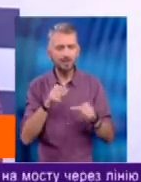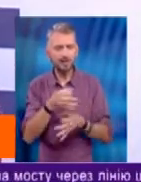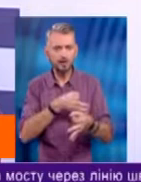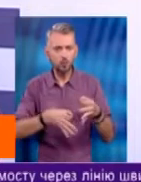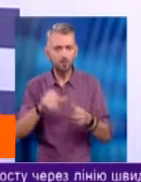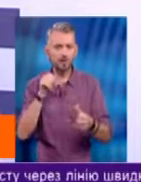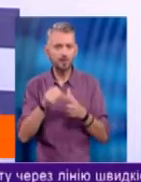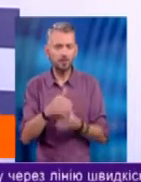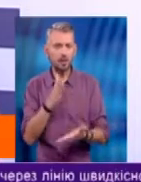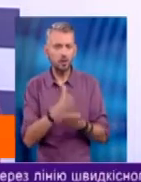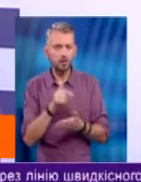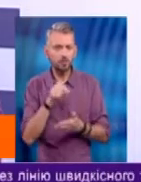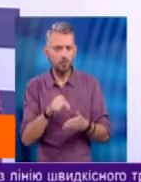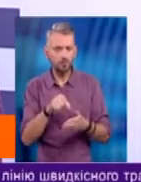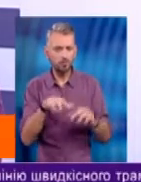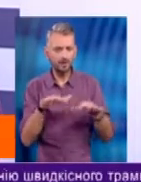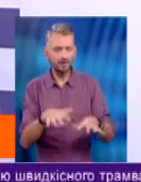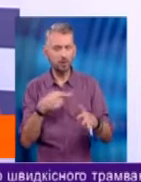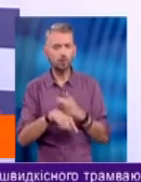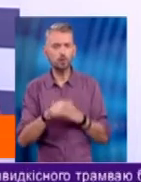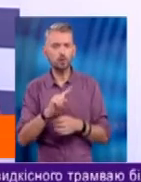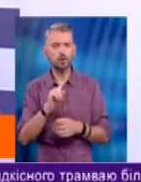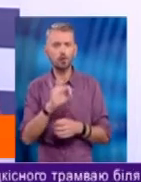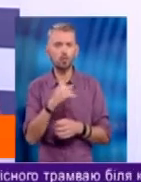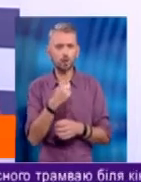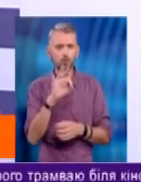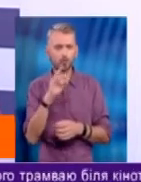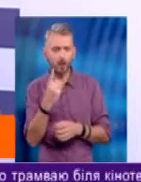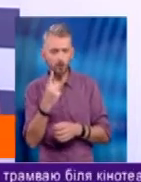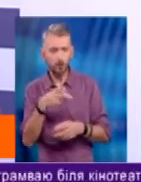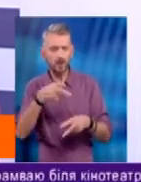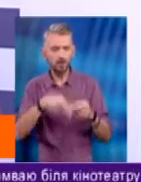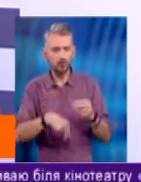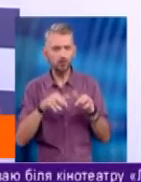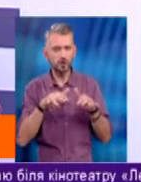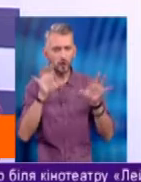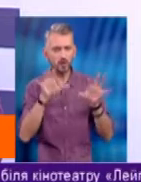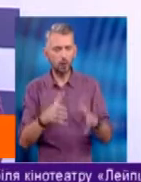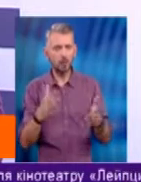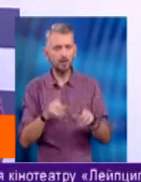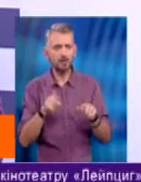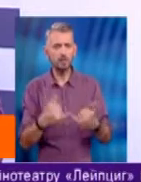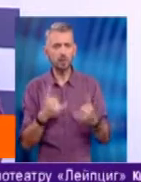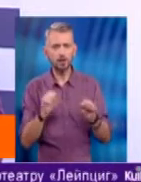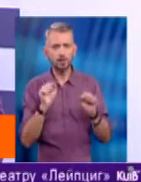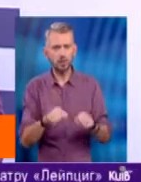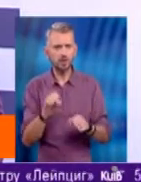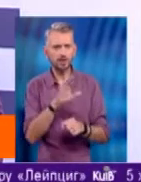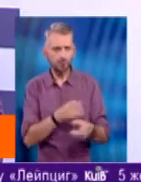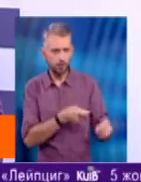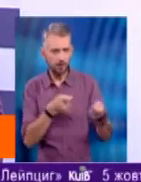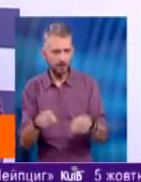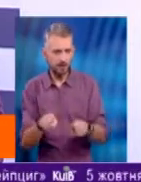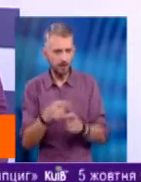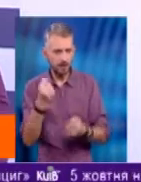саме знаходиться в цьому місці. Тому що 1.01 закінчить дію закон, який навіть ми сьогодні можете з Європи привезти